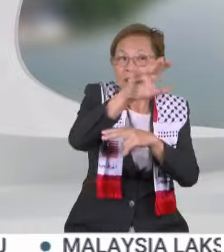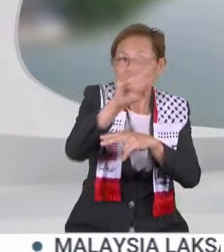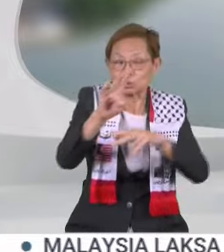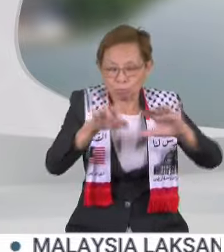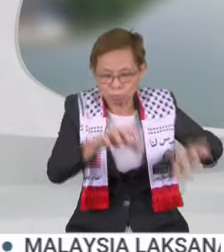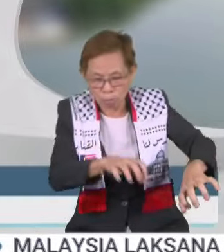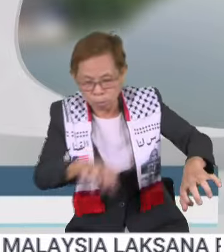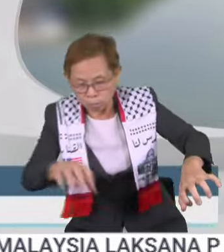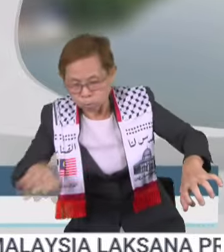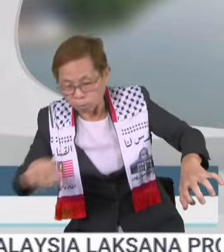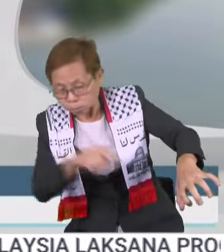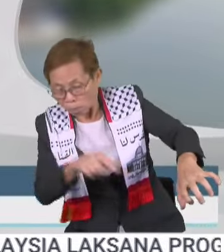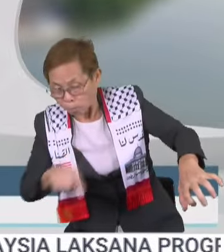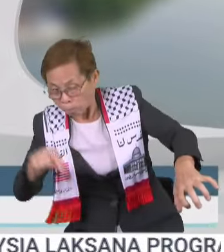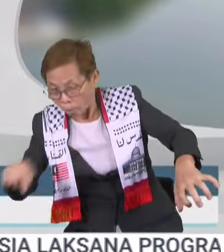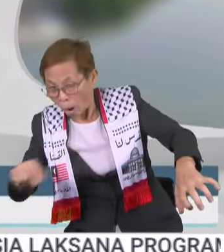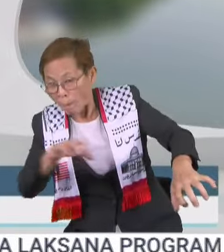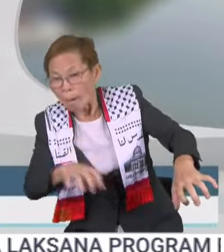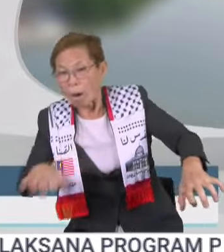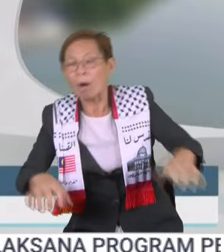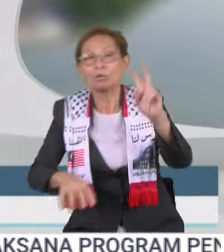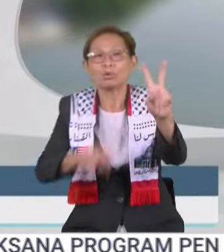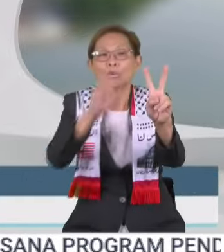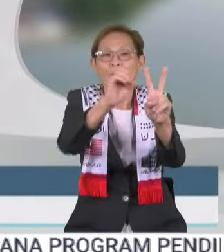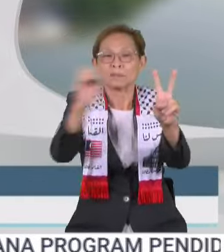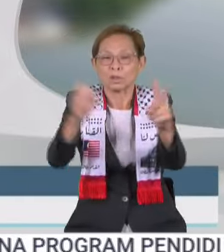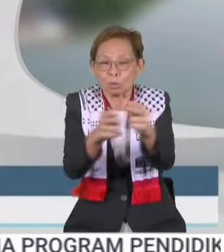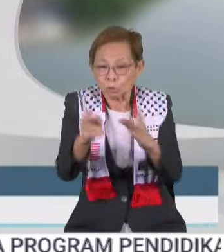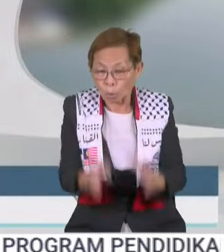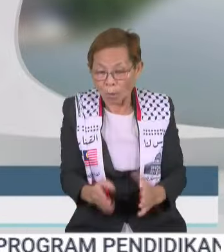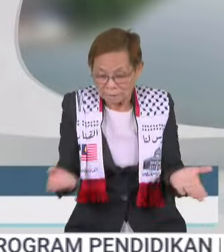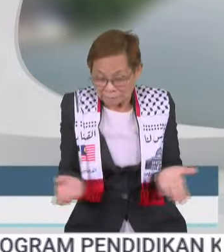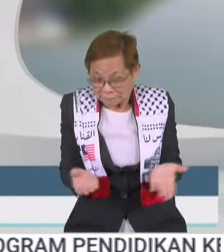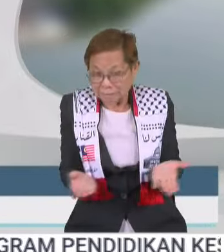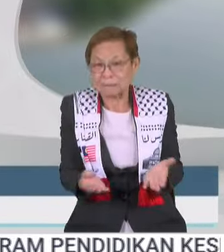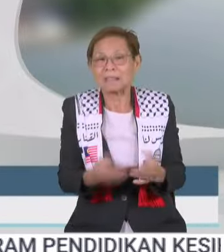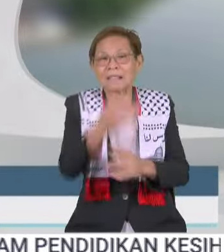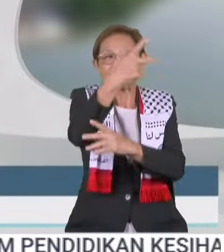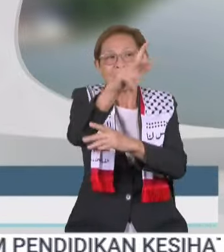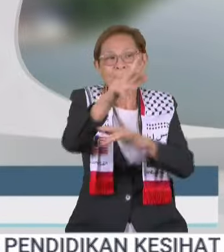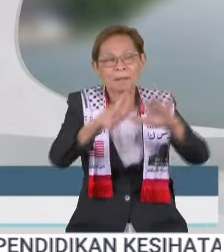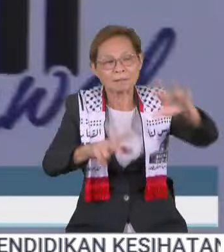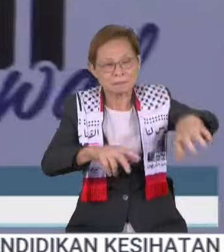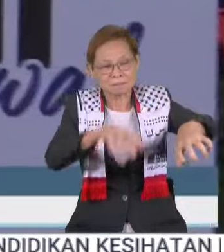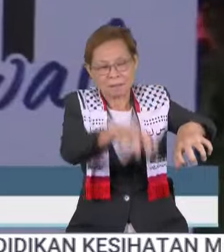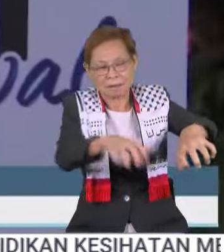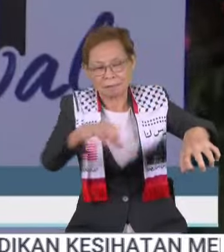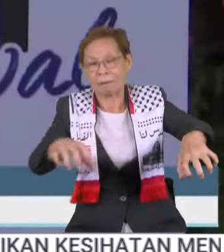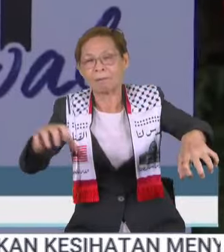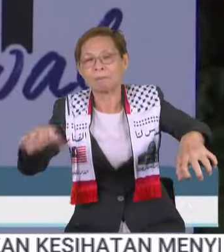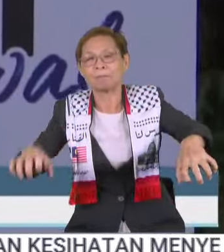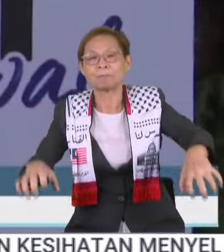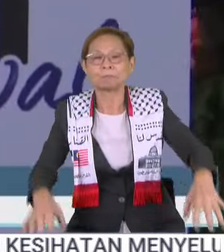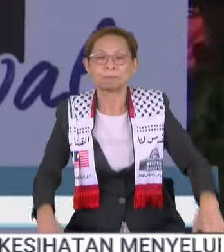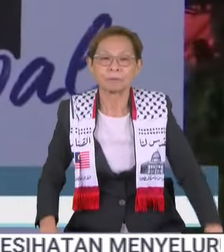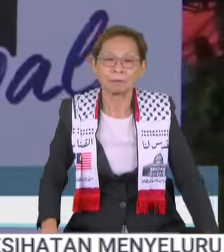37 lokasi terpilih itu membabitkan 200 usahawan tempatan di 13 daerah.